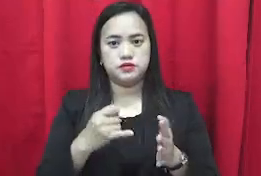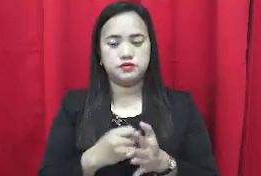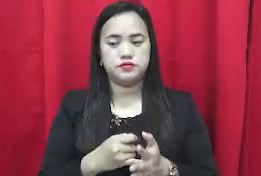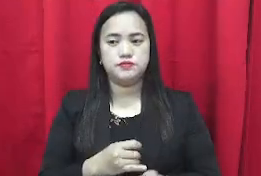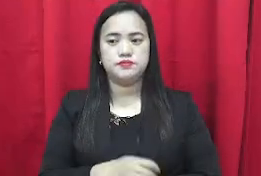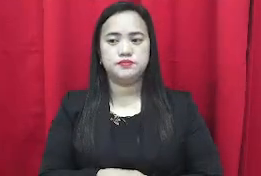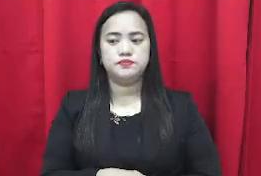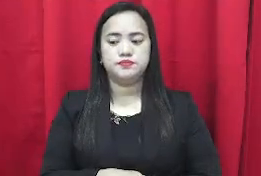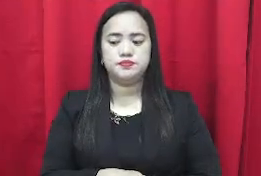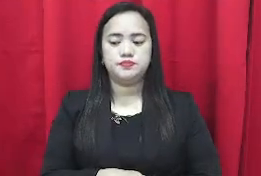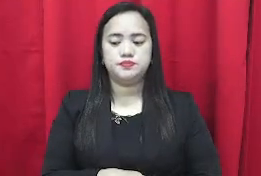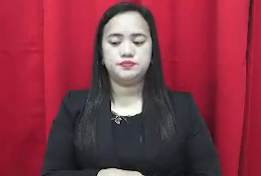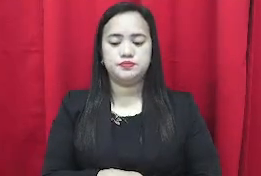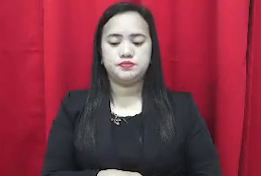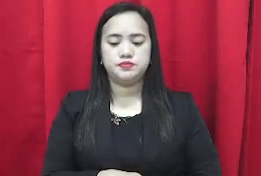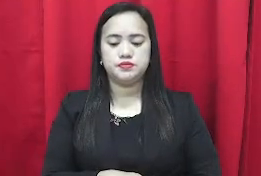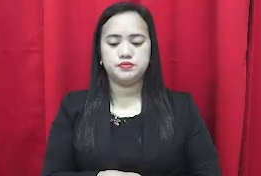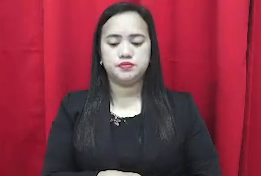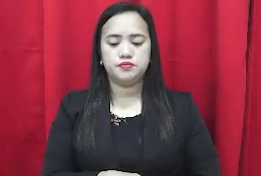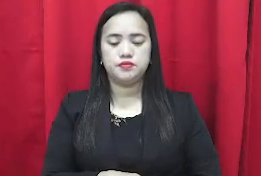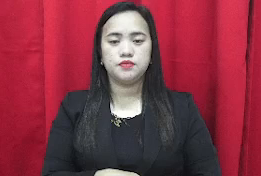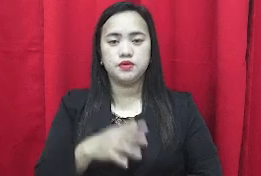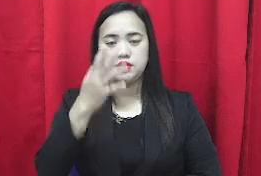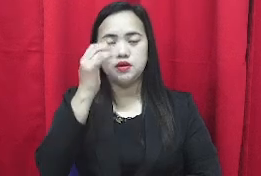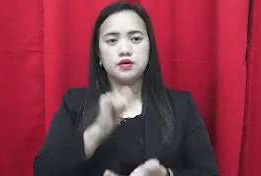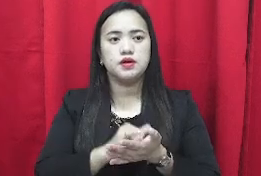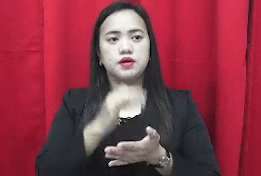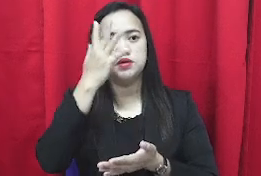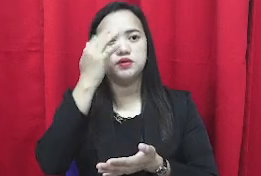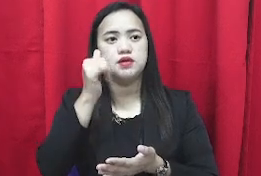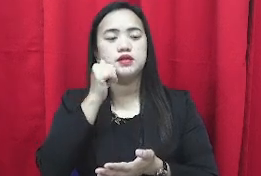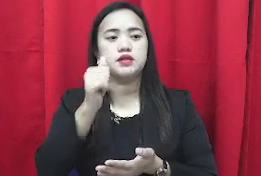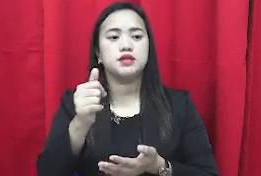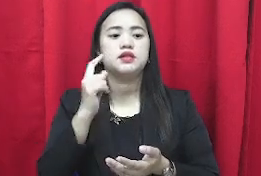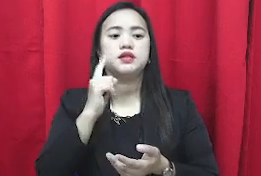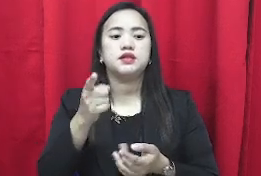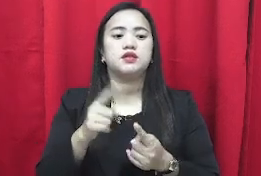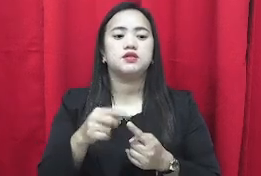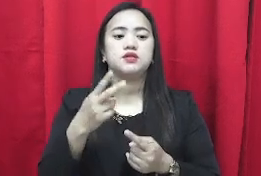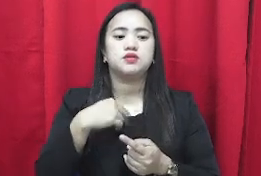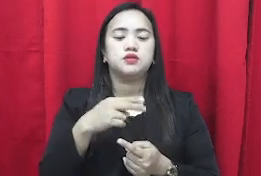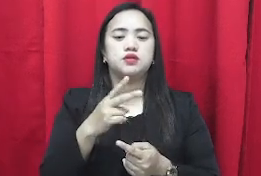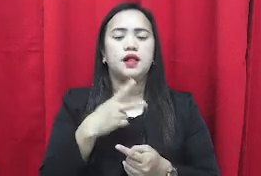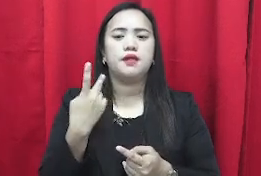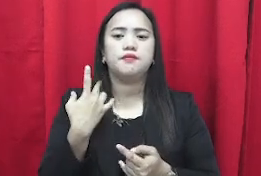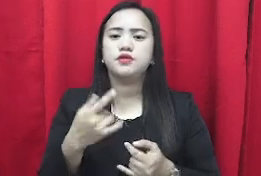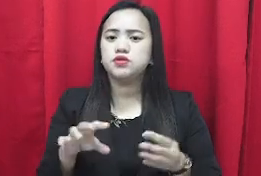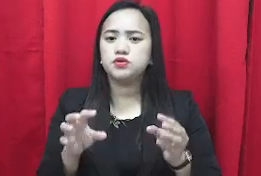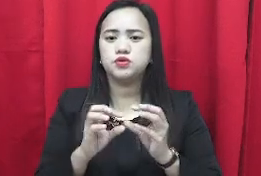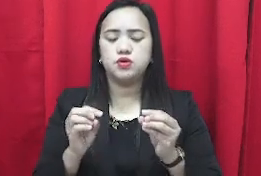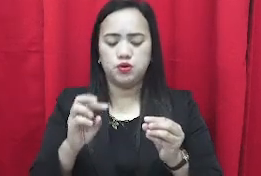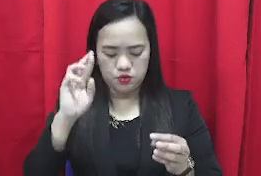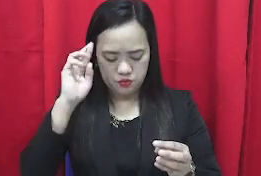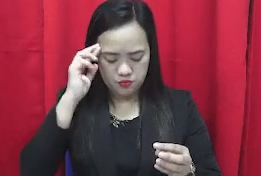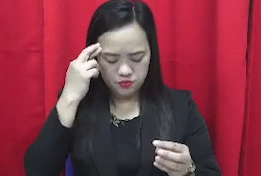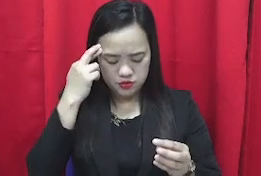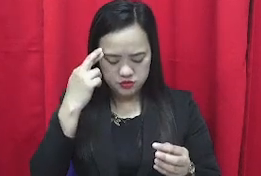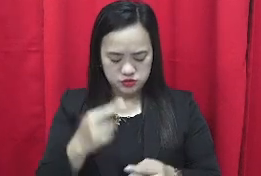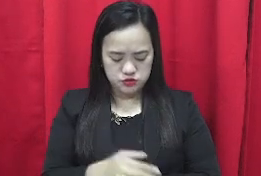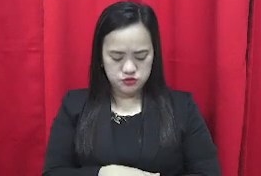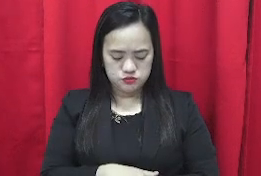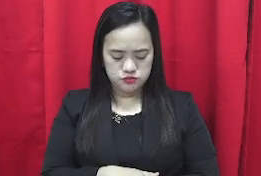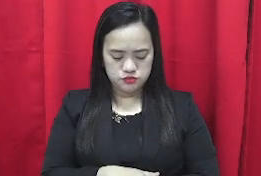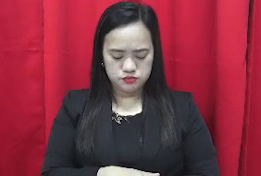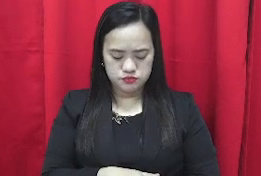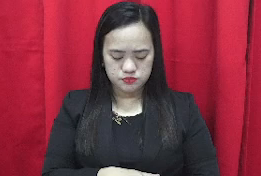Laging tatandaan kaya kaya ko sinasabi yan mga kapatids because of the reason na para mawala sa atin Yong para mawala po sa